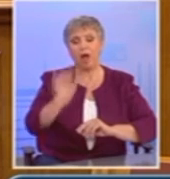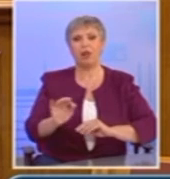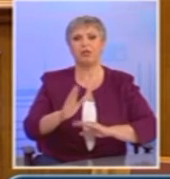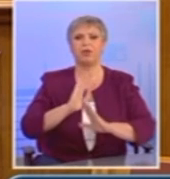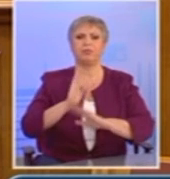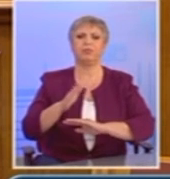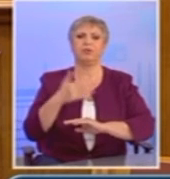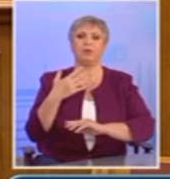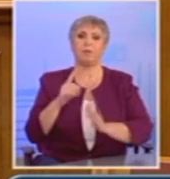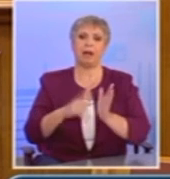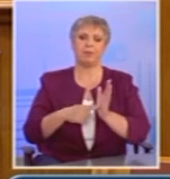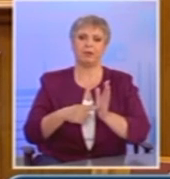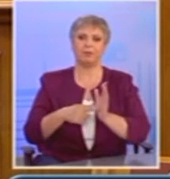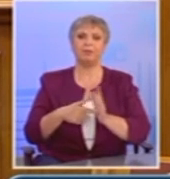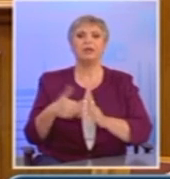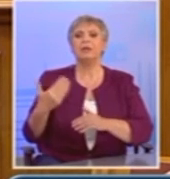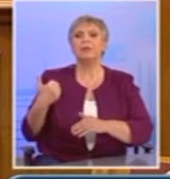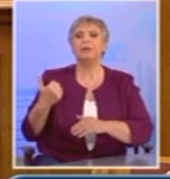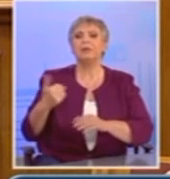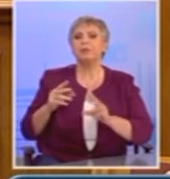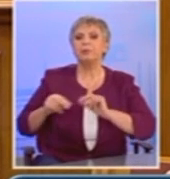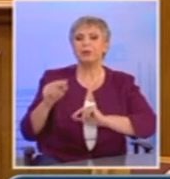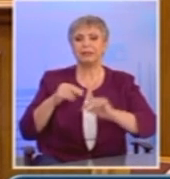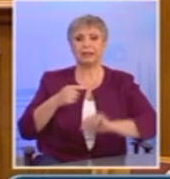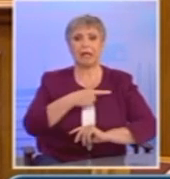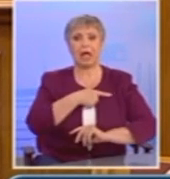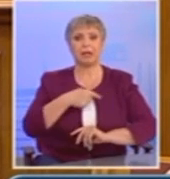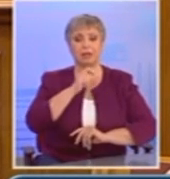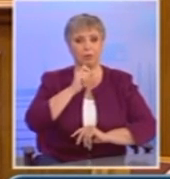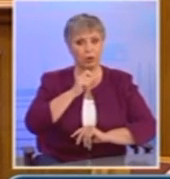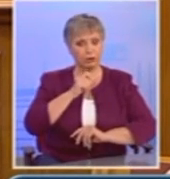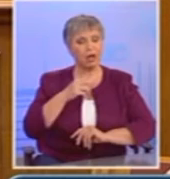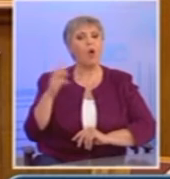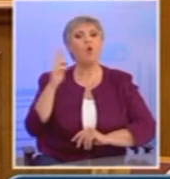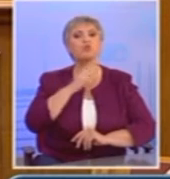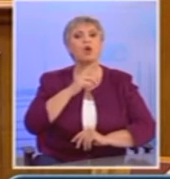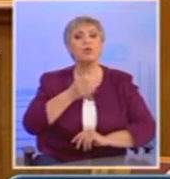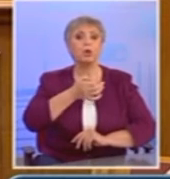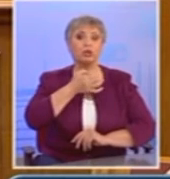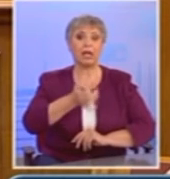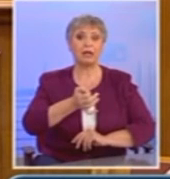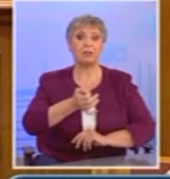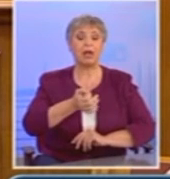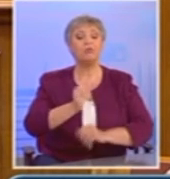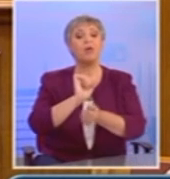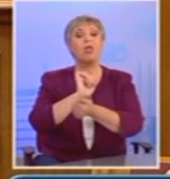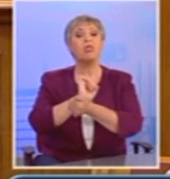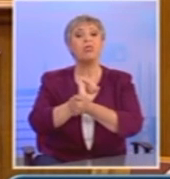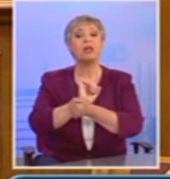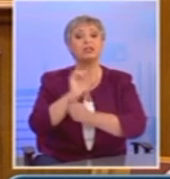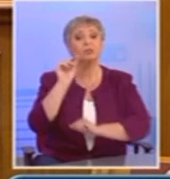Πολιτικών Αρχηγών, ο Πρωθυπουργός ανέλαβε τη δέσμευση να φέρει λύση που θα